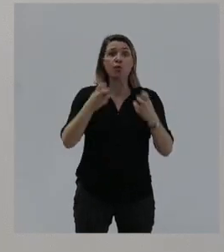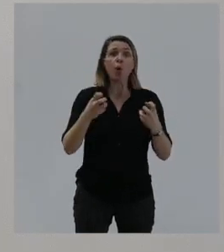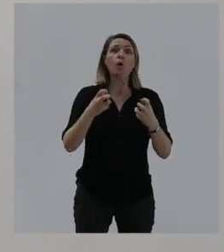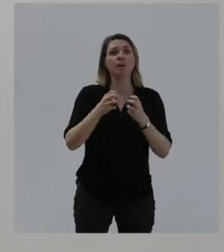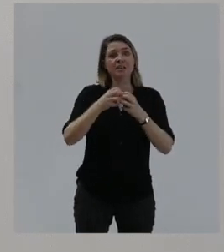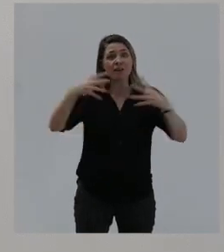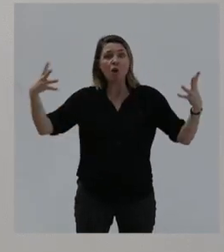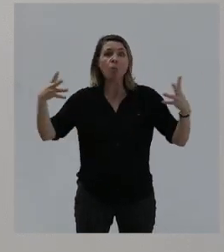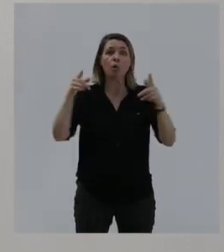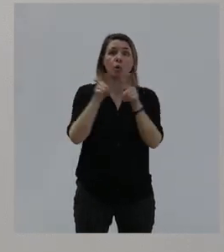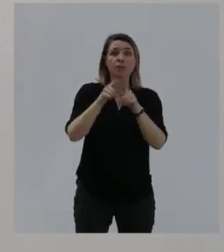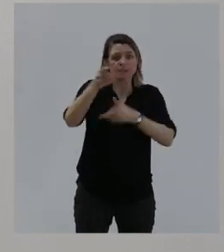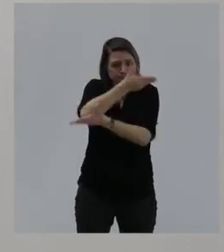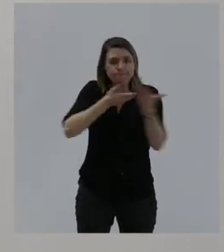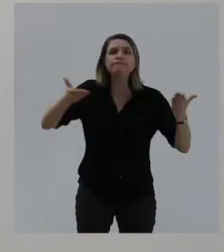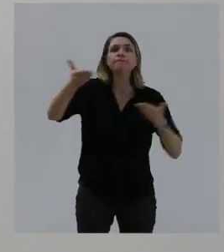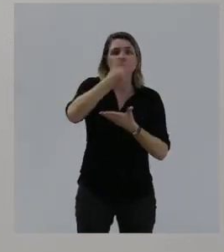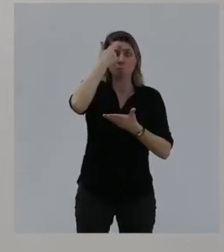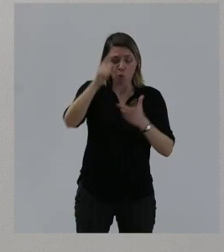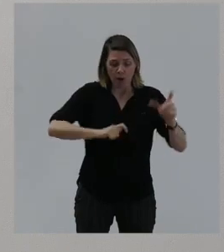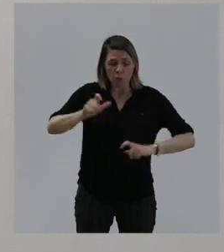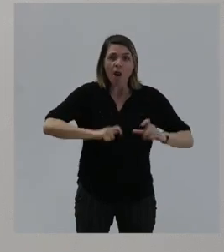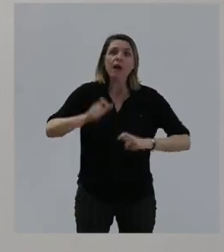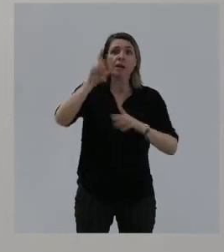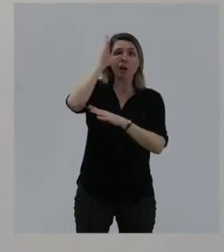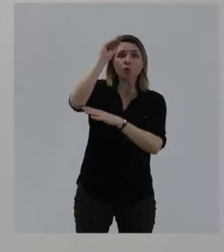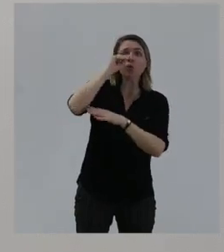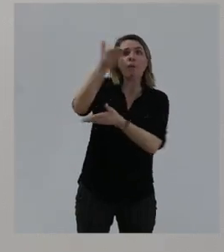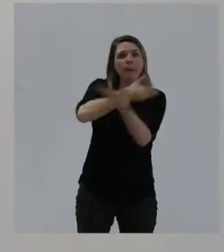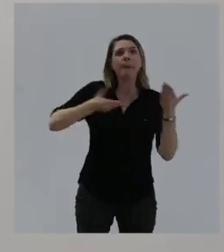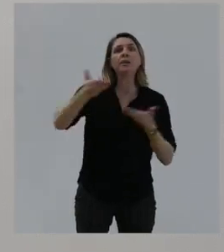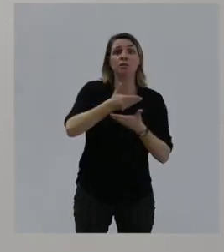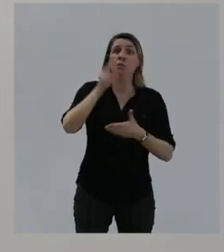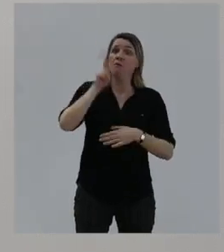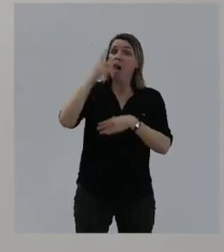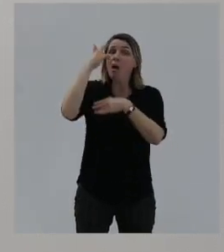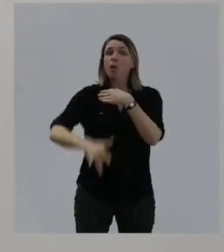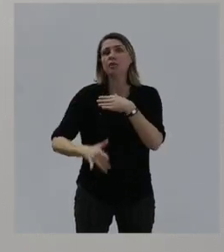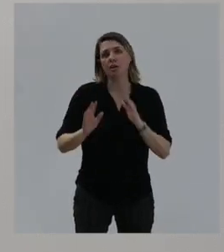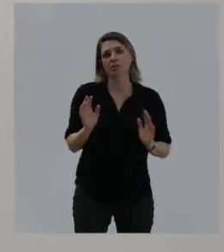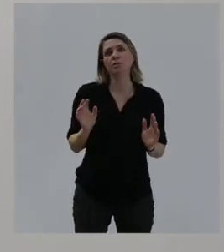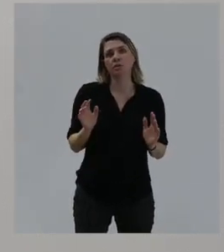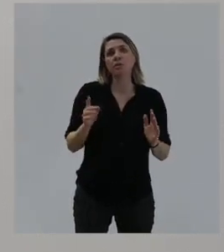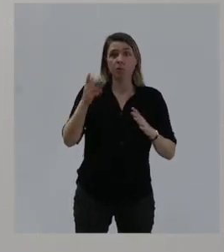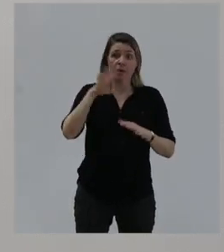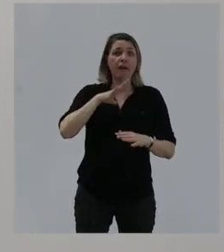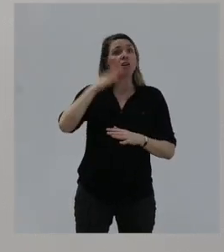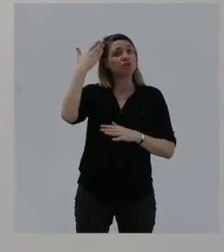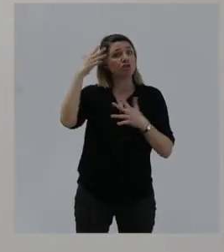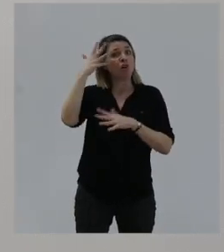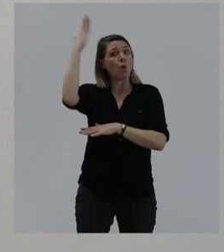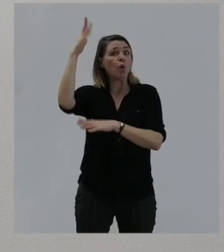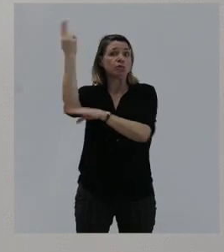qui permettent des consultations des collègues et des étudiantes et étudiants. Nous avons du retard à ce propos-là, cela existe dans d'autres